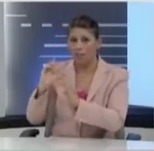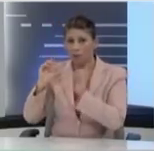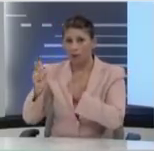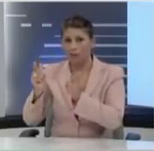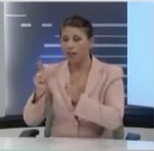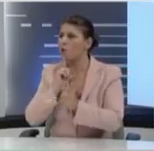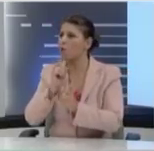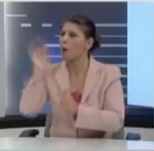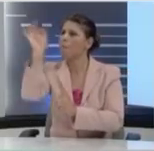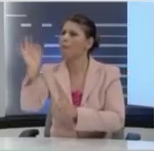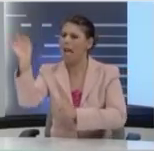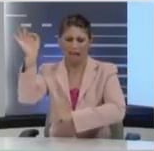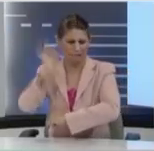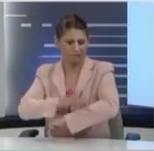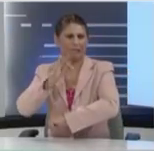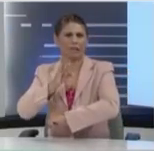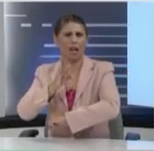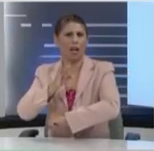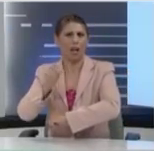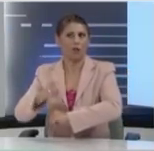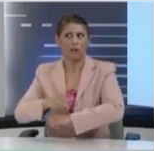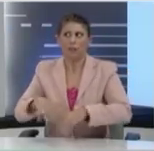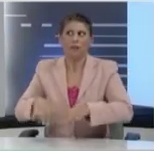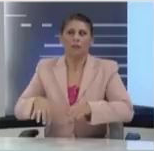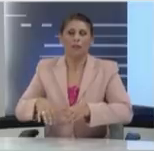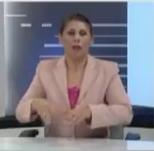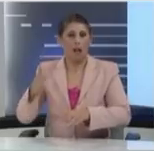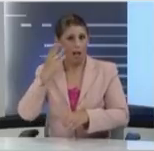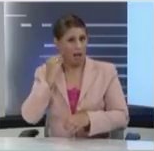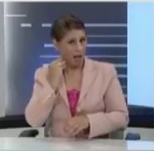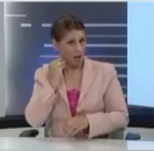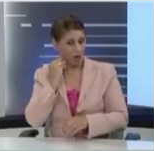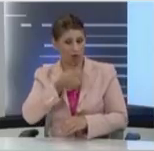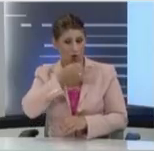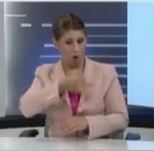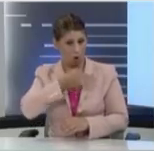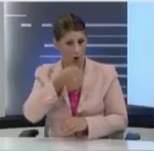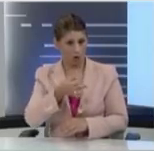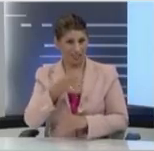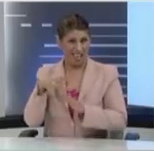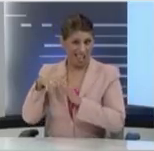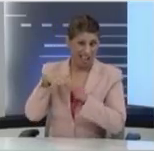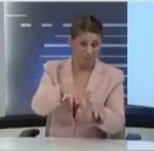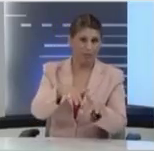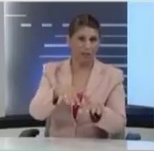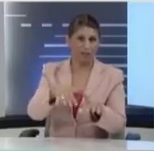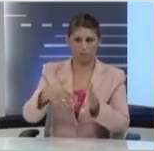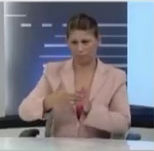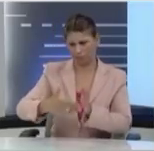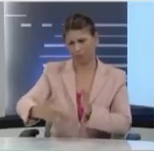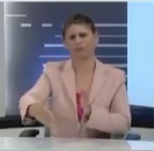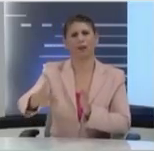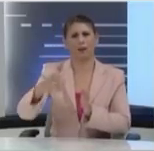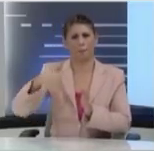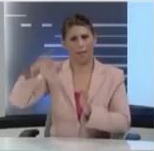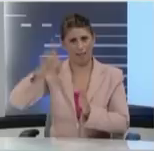μίγα. Και ακούγοντας την ρητορική σας και τις επιθέσεις σας τελευταίες μέρες, το συμπέρασμα